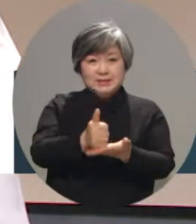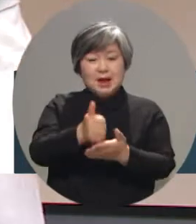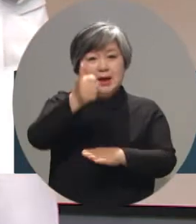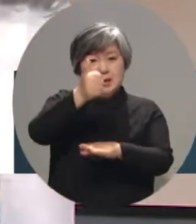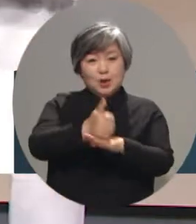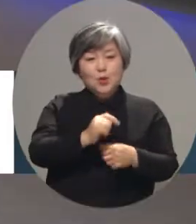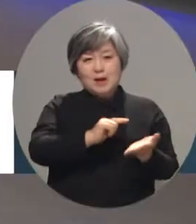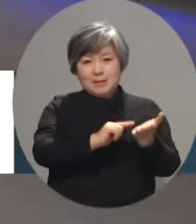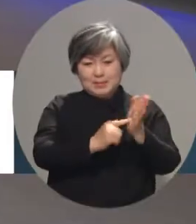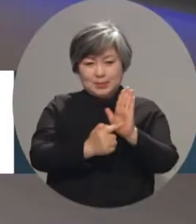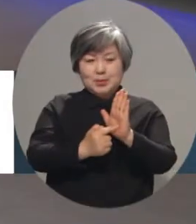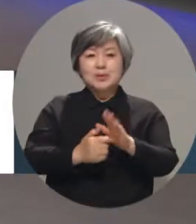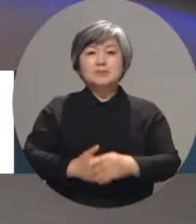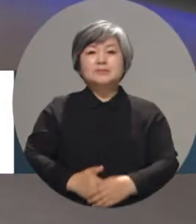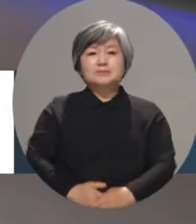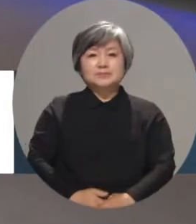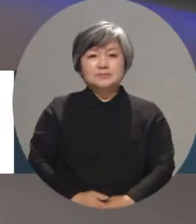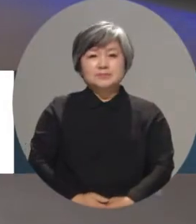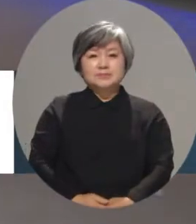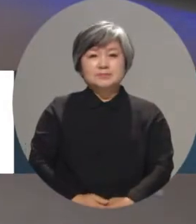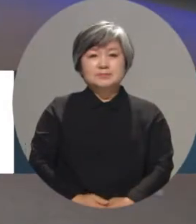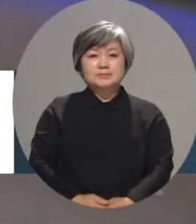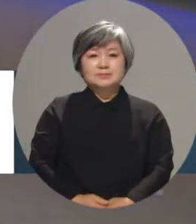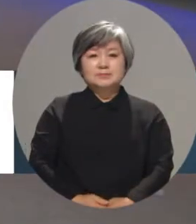결과 발표하겠습니다.